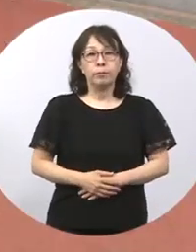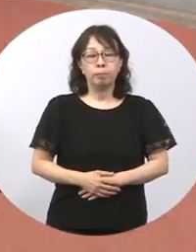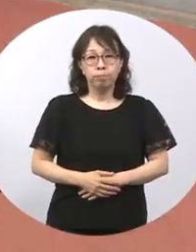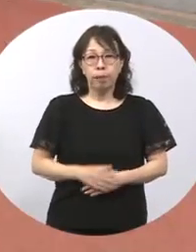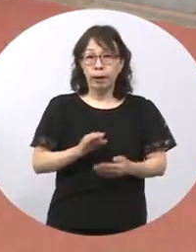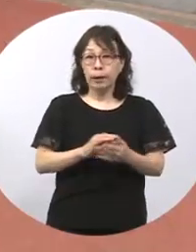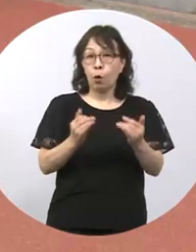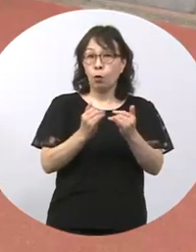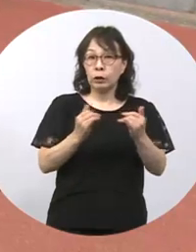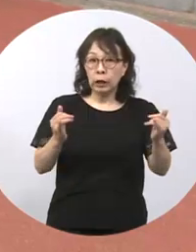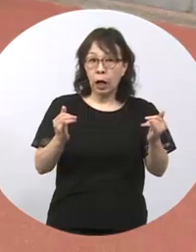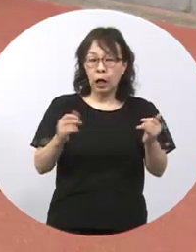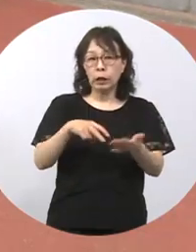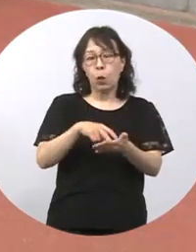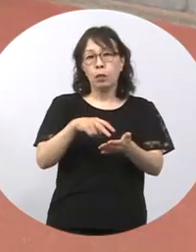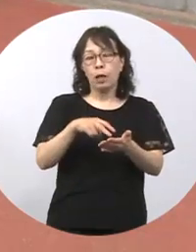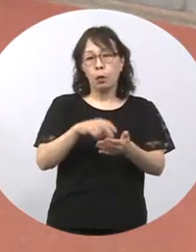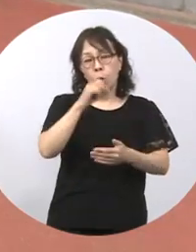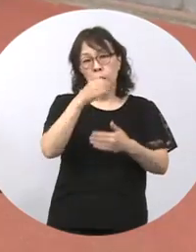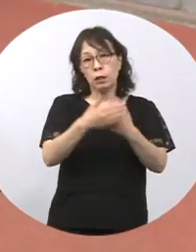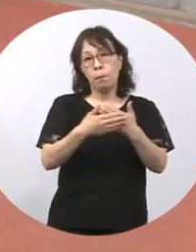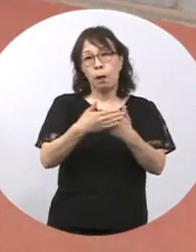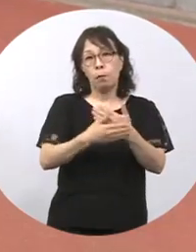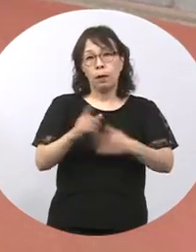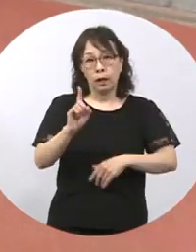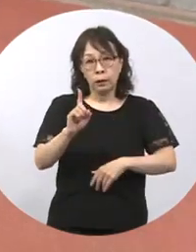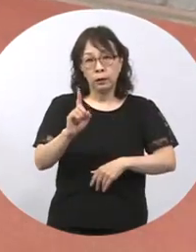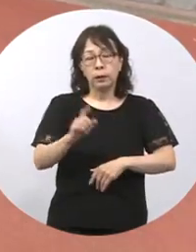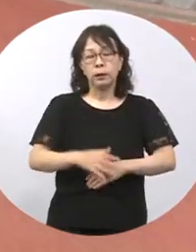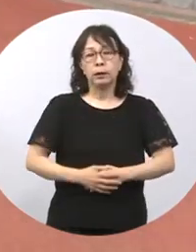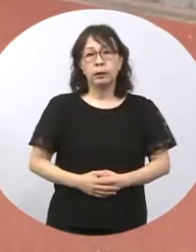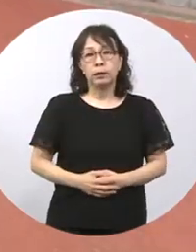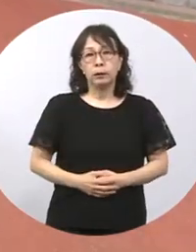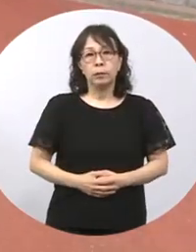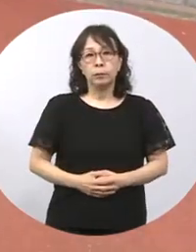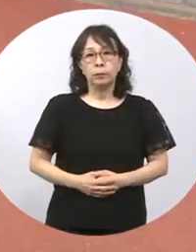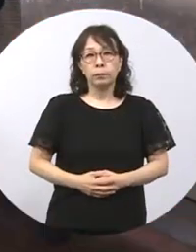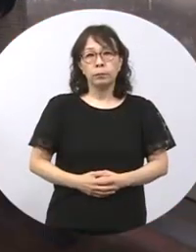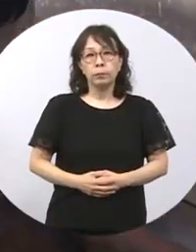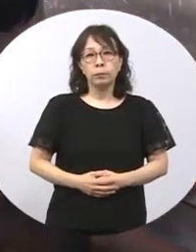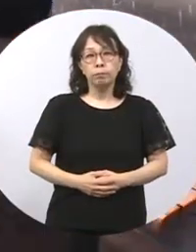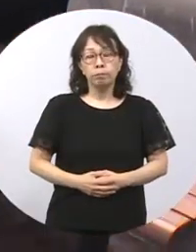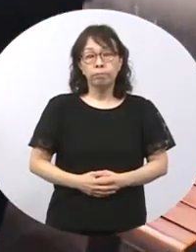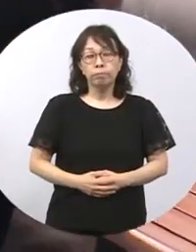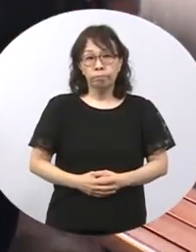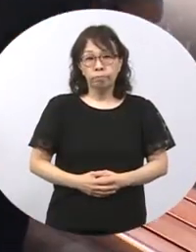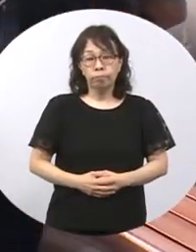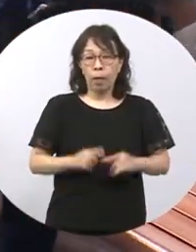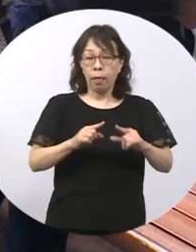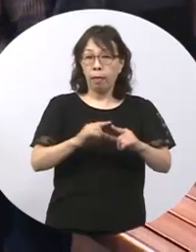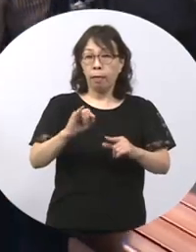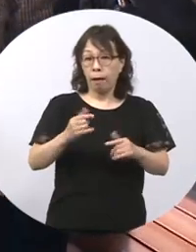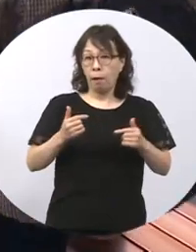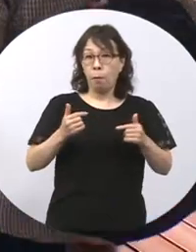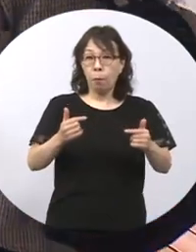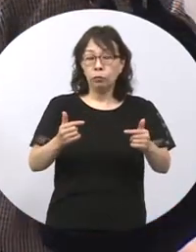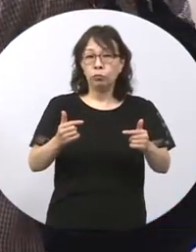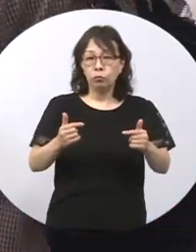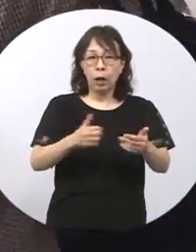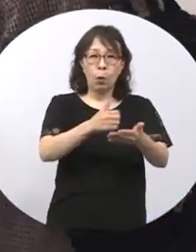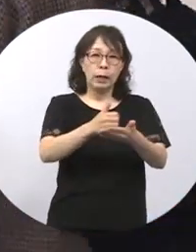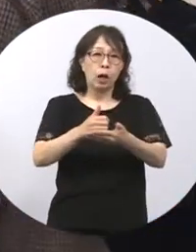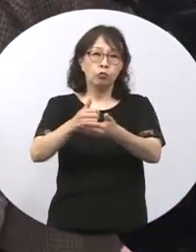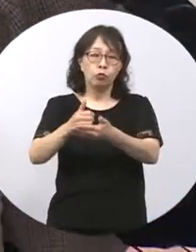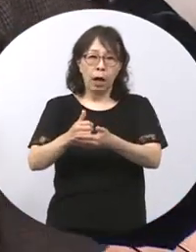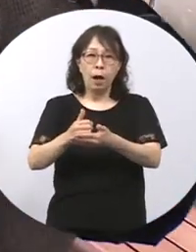利用者の方にとっての利点っていうのはどういったところにありますか。 はい、オンデマンドバスは、よりお客